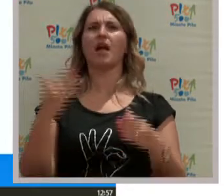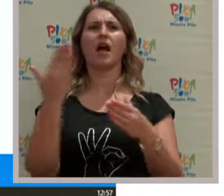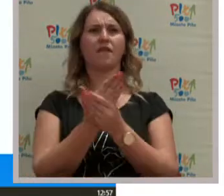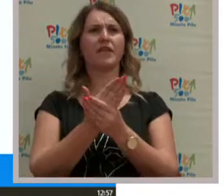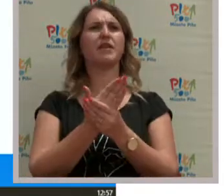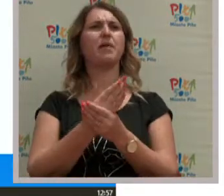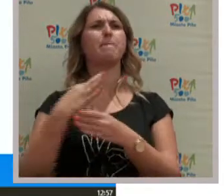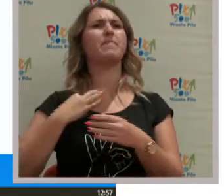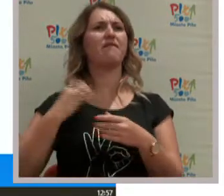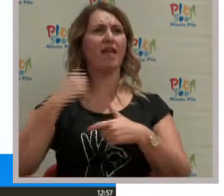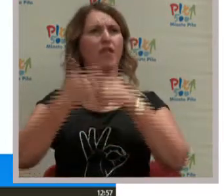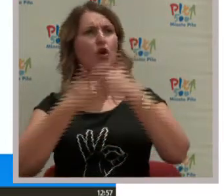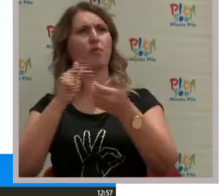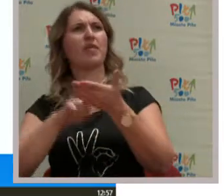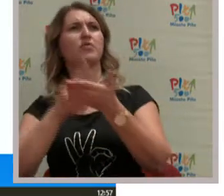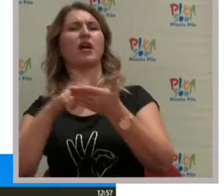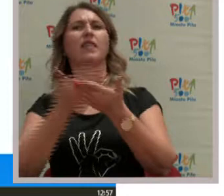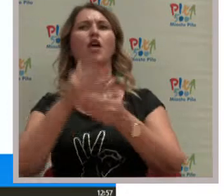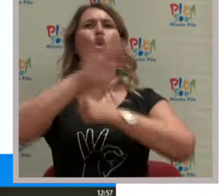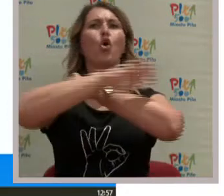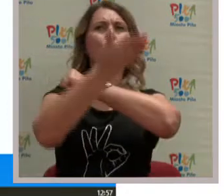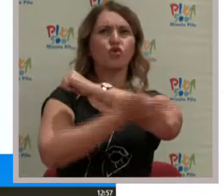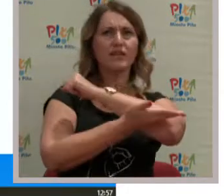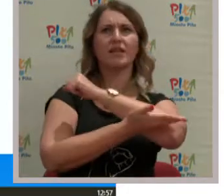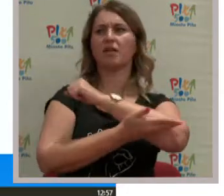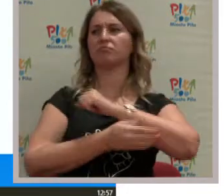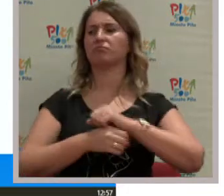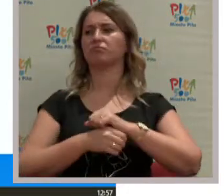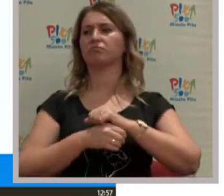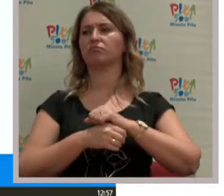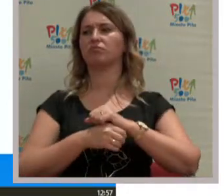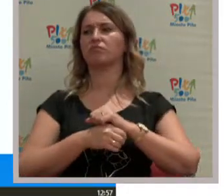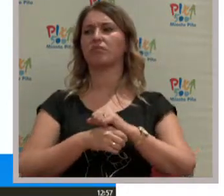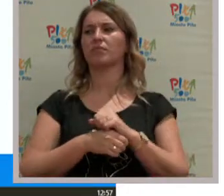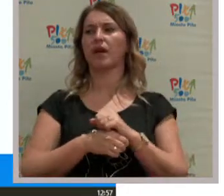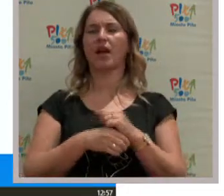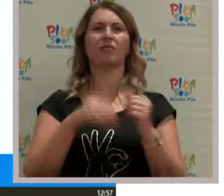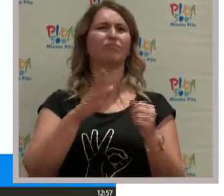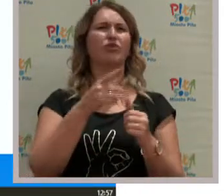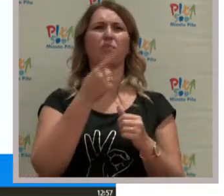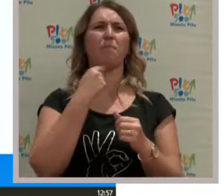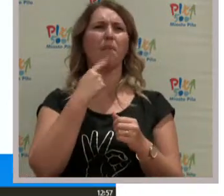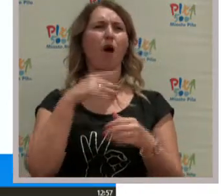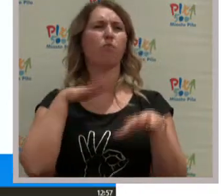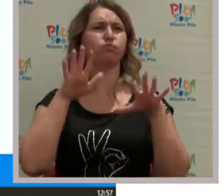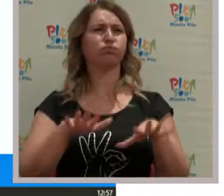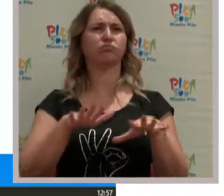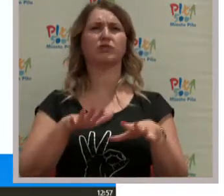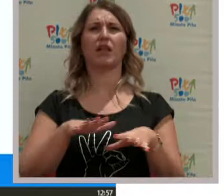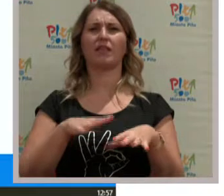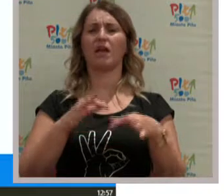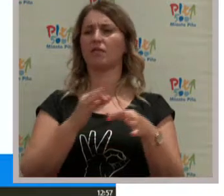Koszycach. Te tereny nam się pomału kończą. Mają również ostatnie wolne swoje przestrzenie.